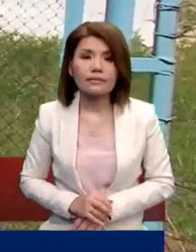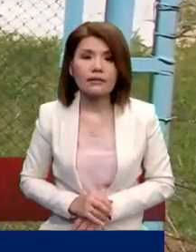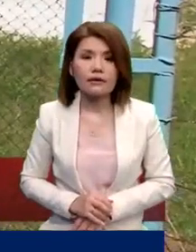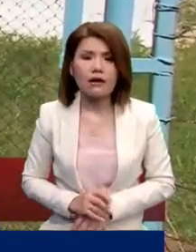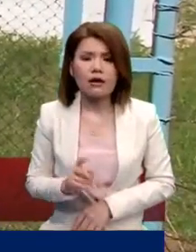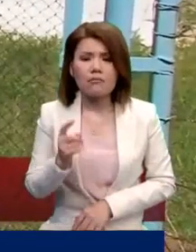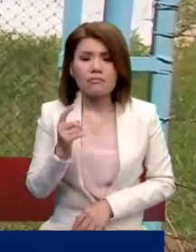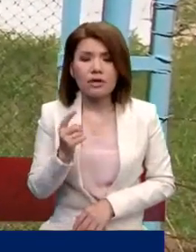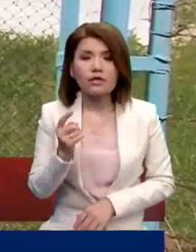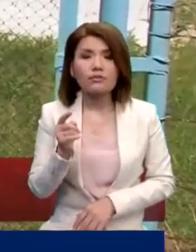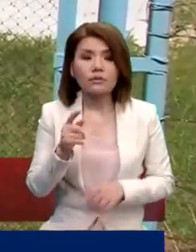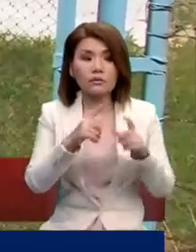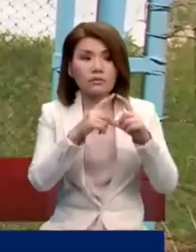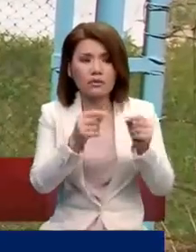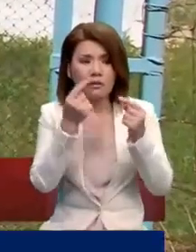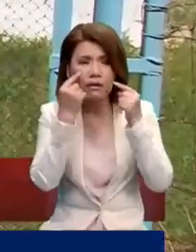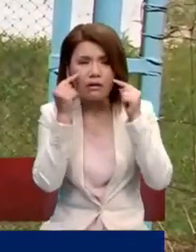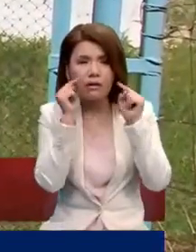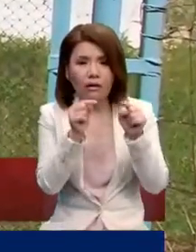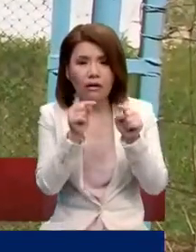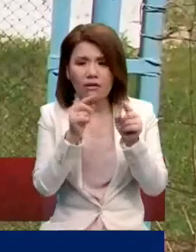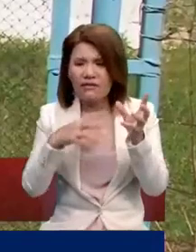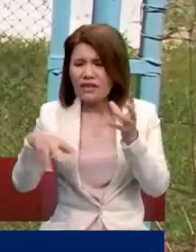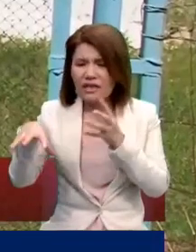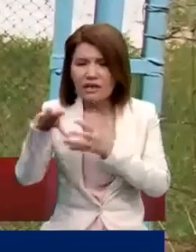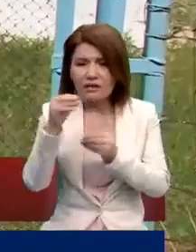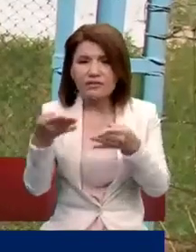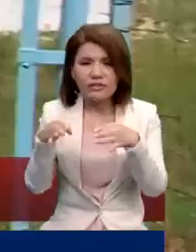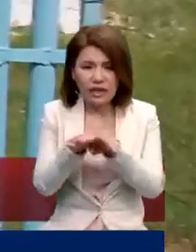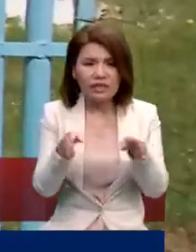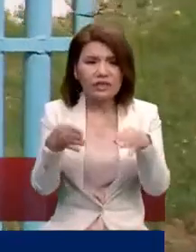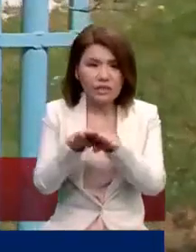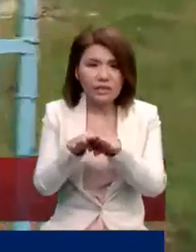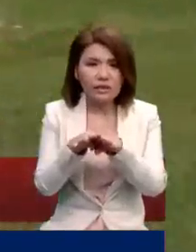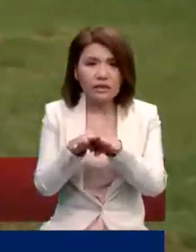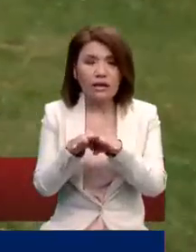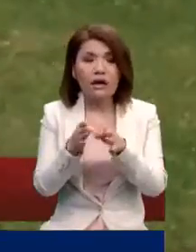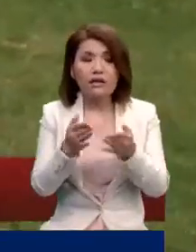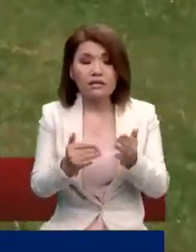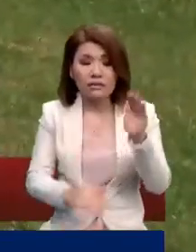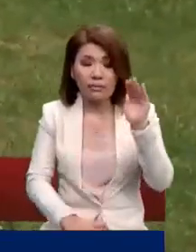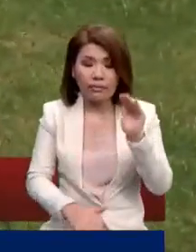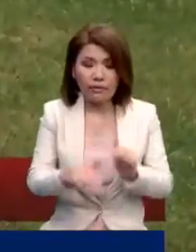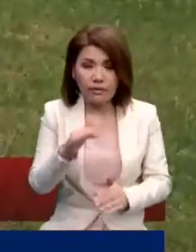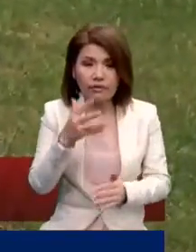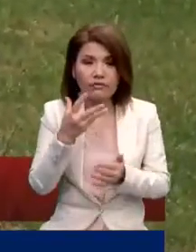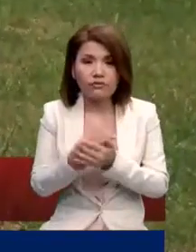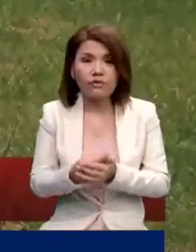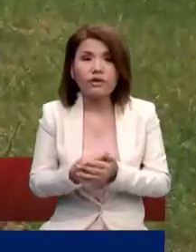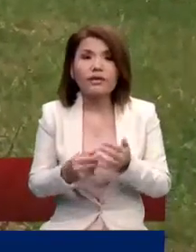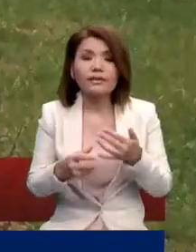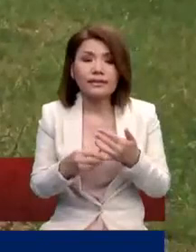Неге шүйлігіп отыр сонша осы мектепке? Айналаның бәрін жауып бітірді ғой. Енді мінекей өскен еліміз,